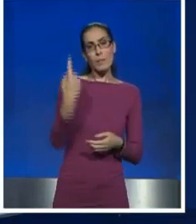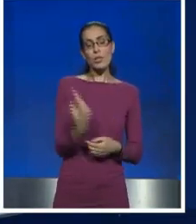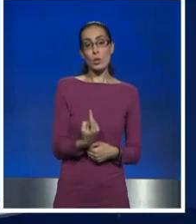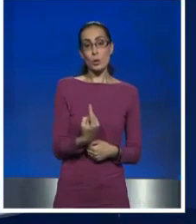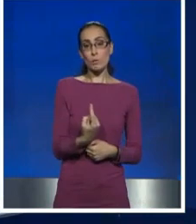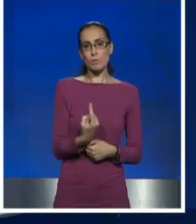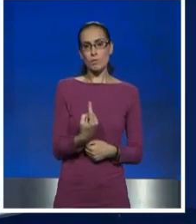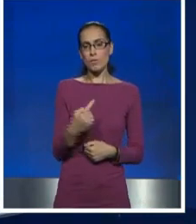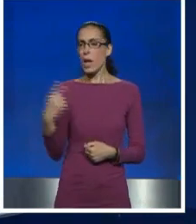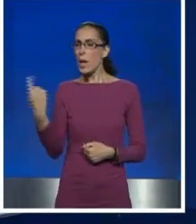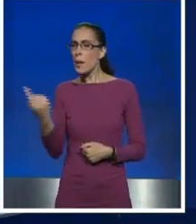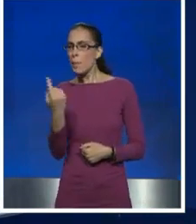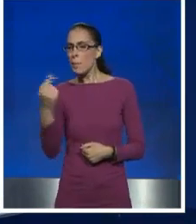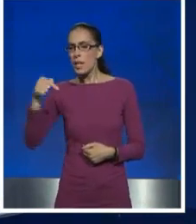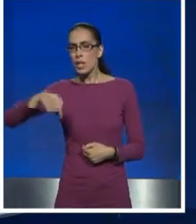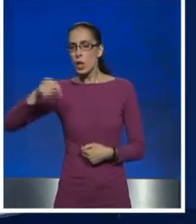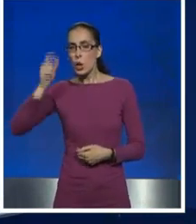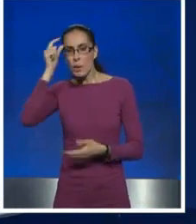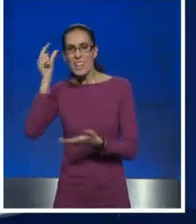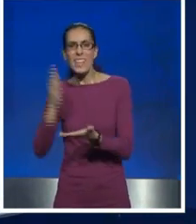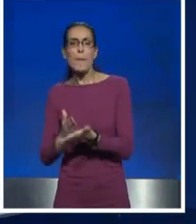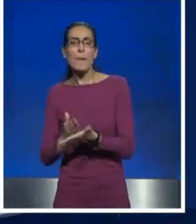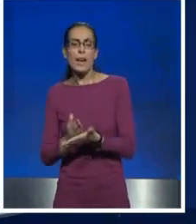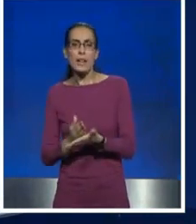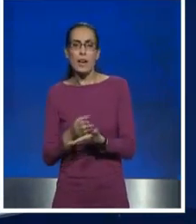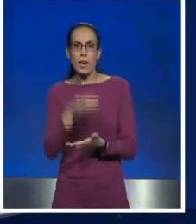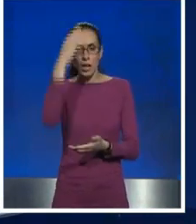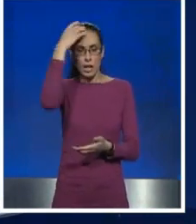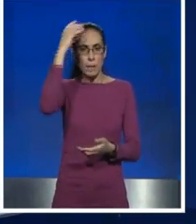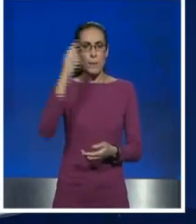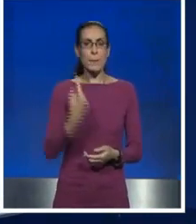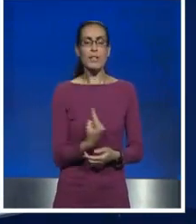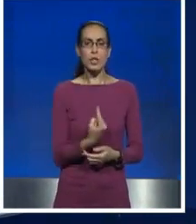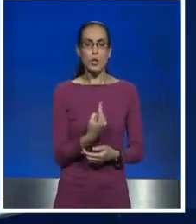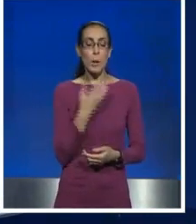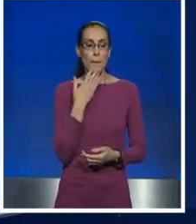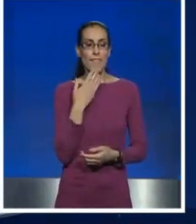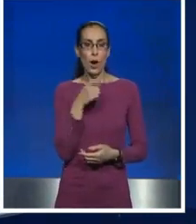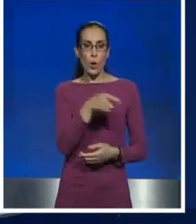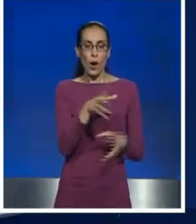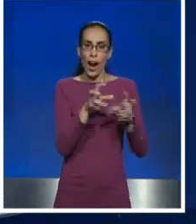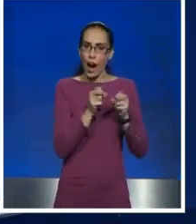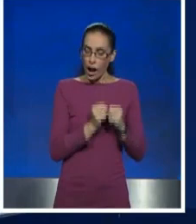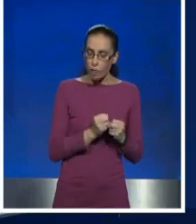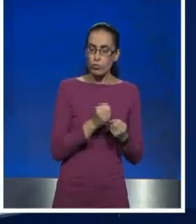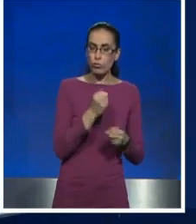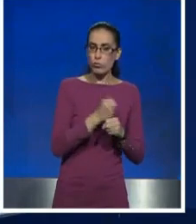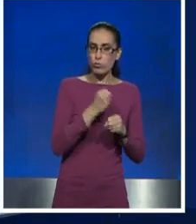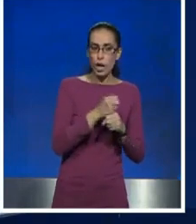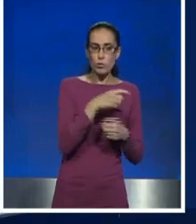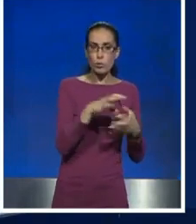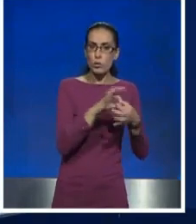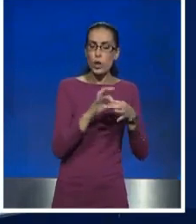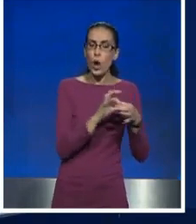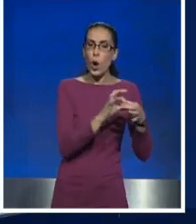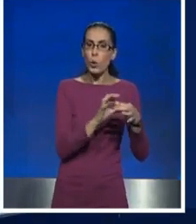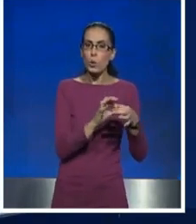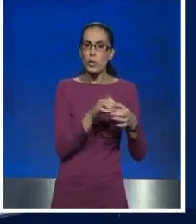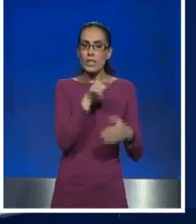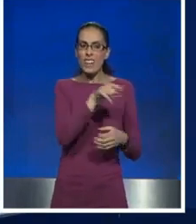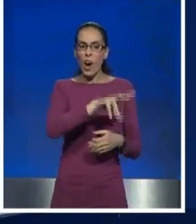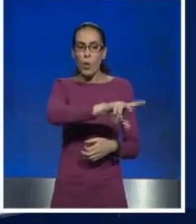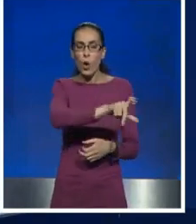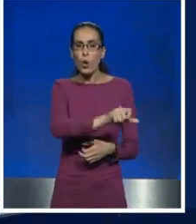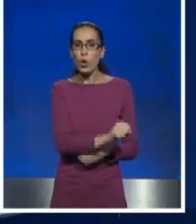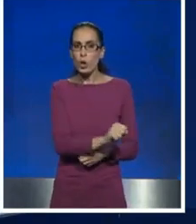jemmen lill-Prim Ministru meta lil dawn in-nies iżommhom jaħdmu miegħu f'Kastilja b'mod mill-aktar misterjus u